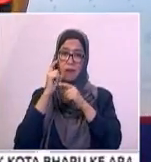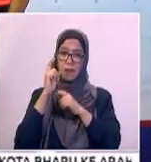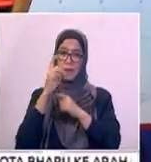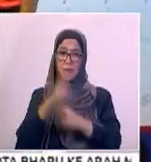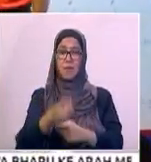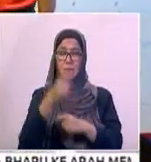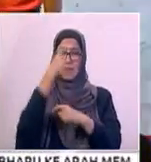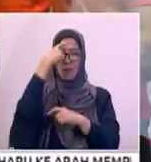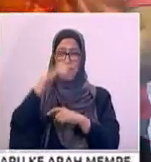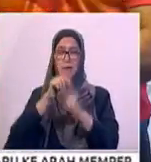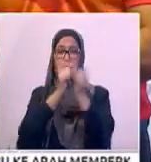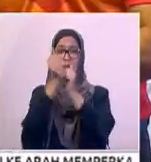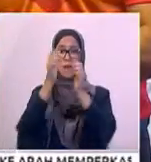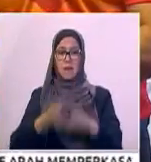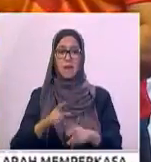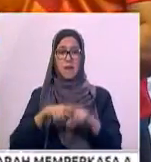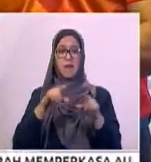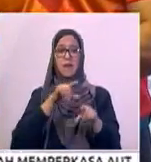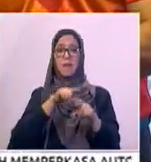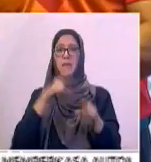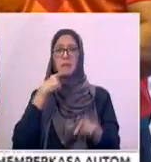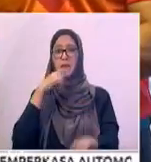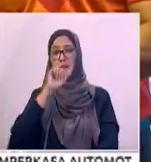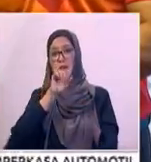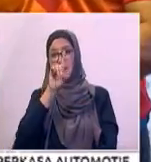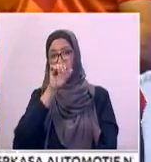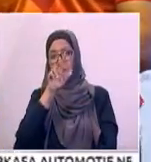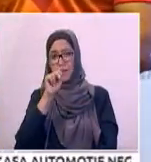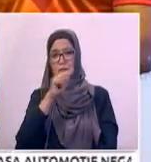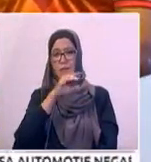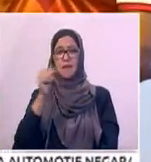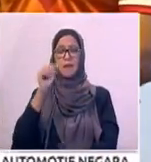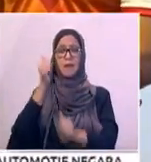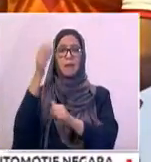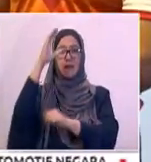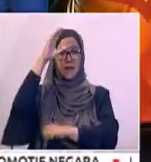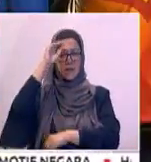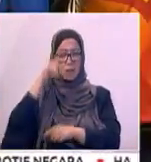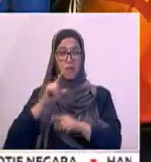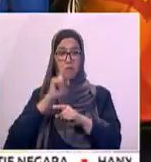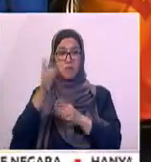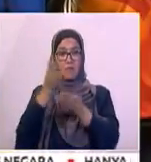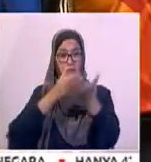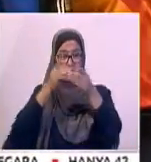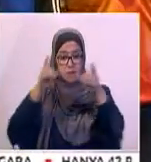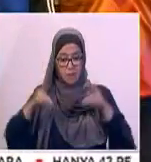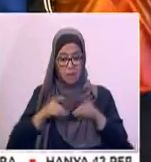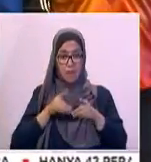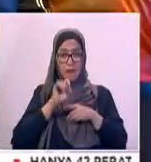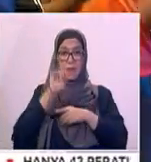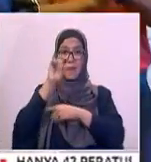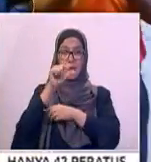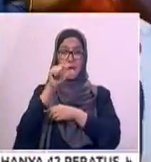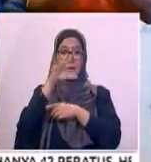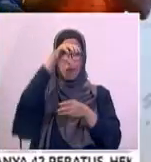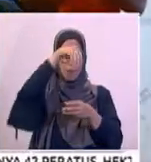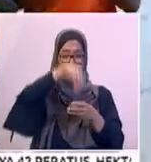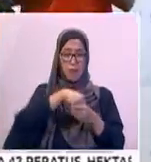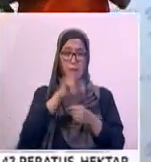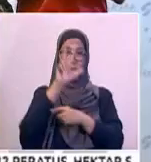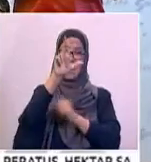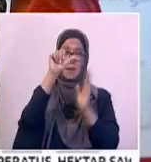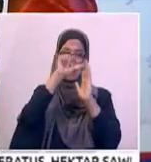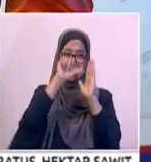olahragawati Adeline Sofia Razali. Kedua-dua atlet ini merupakan atlet daerah Sepang menyertai 3 acara bagi sukan petang